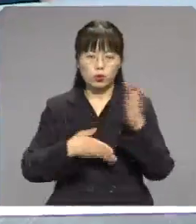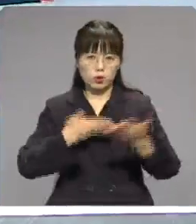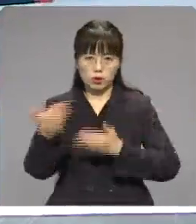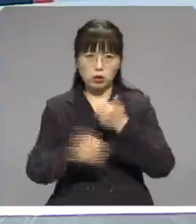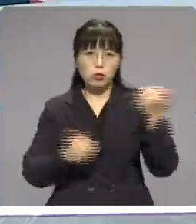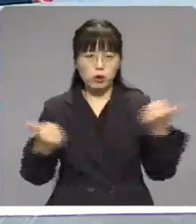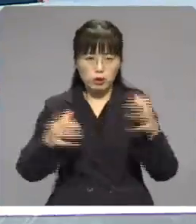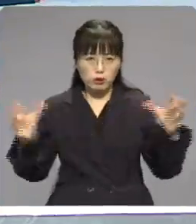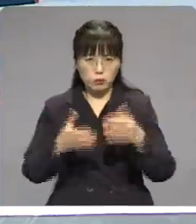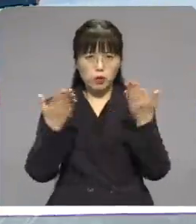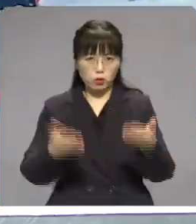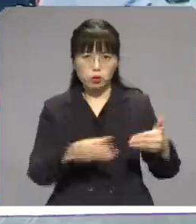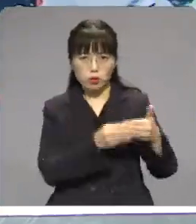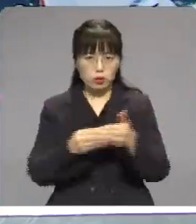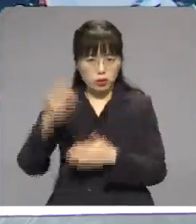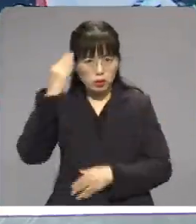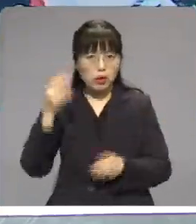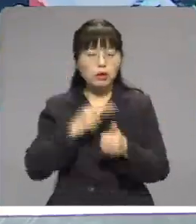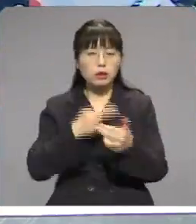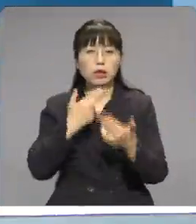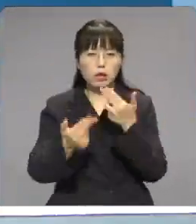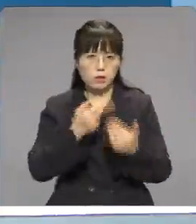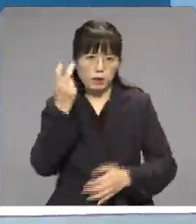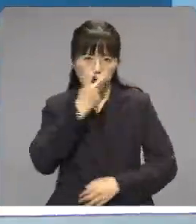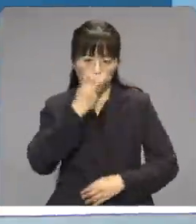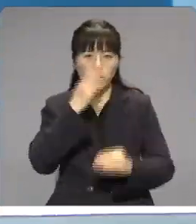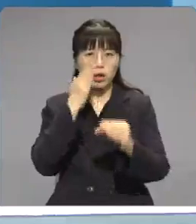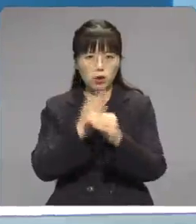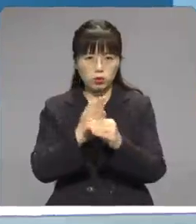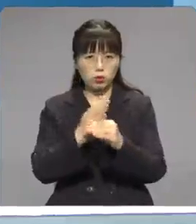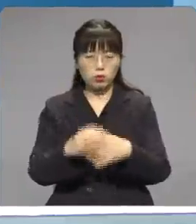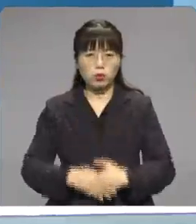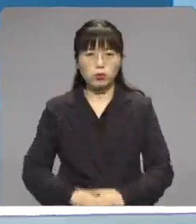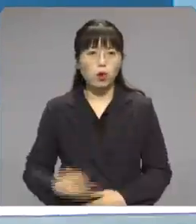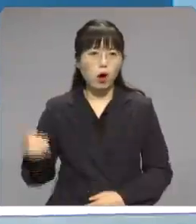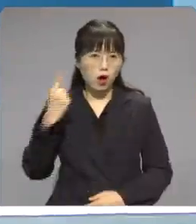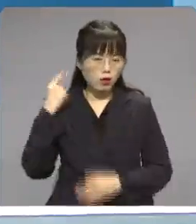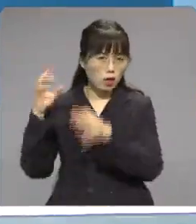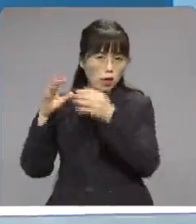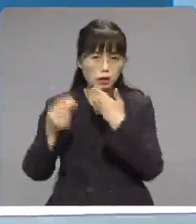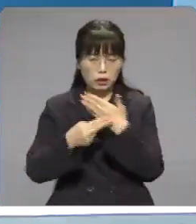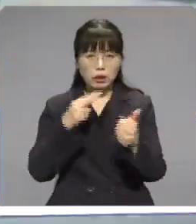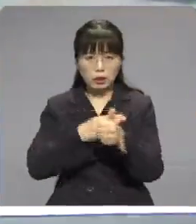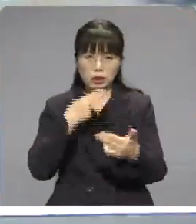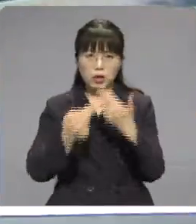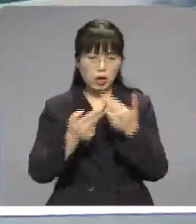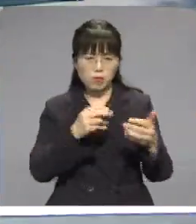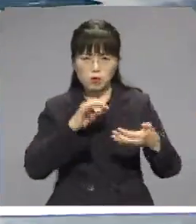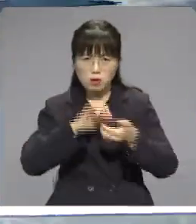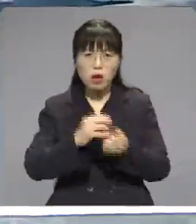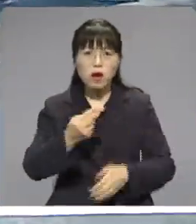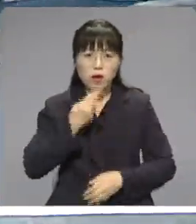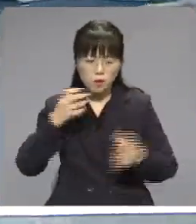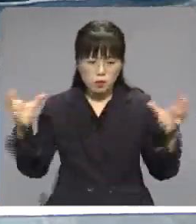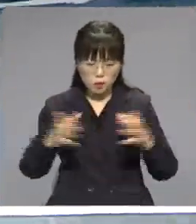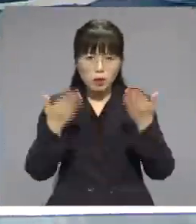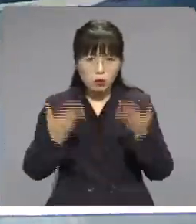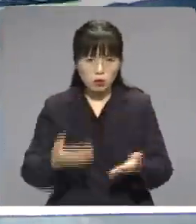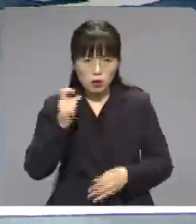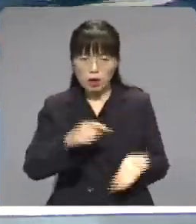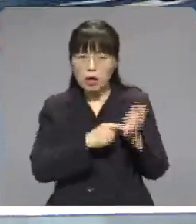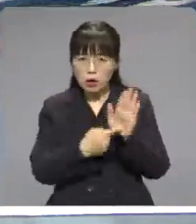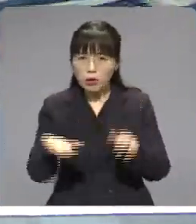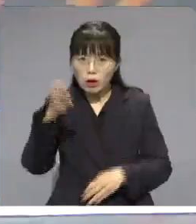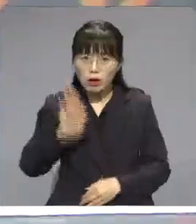공정거래위원회가 집단 휴진을 주도한 대한의사협회를 조사하고 있습니다. 어제 의협이 무기한 집단 휴진이란 강수를 뒀는데